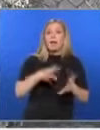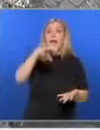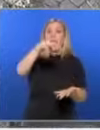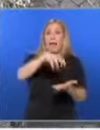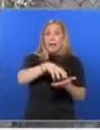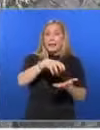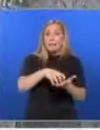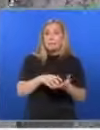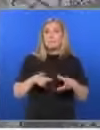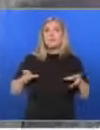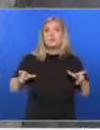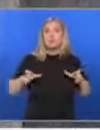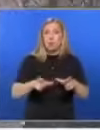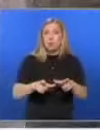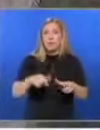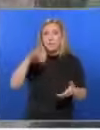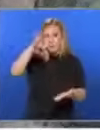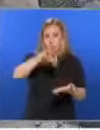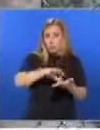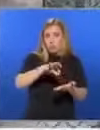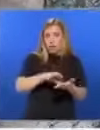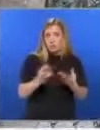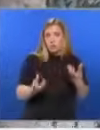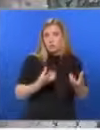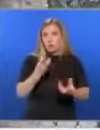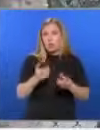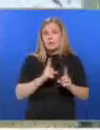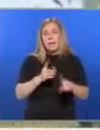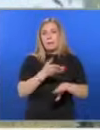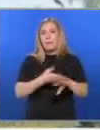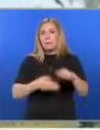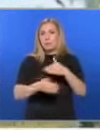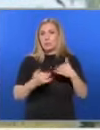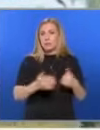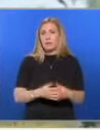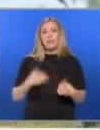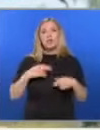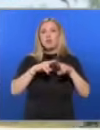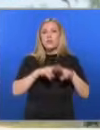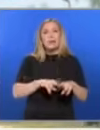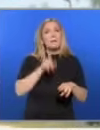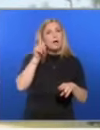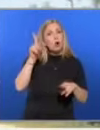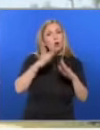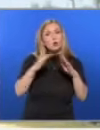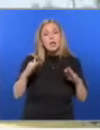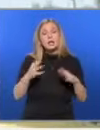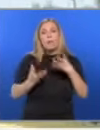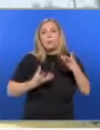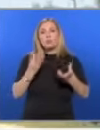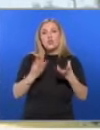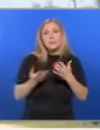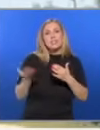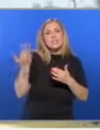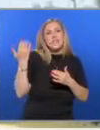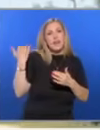оказаха блокирани часове наред в едно от огнищата на пожара, но няма пострадали. Останахме горе, но пожара мина зад нас вече в